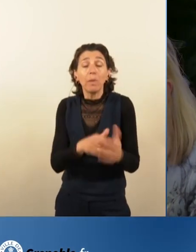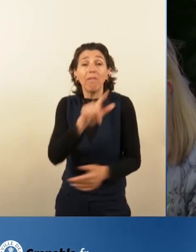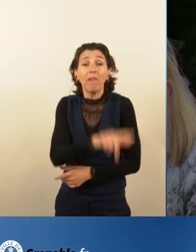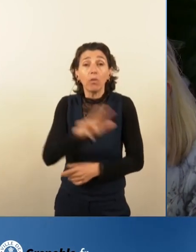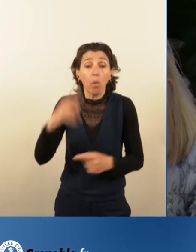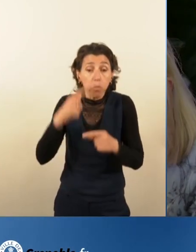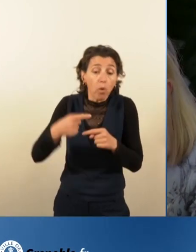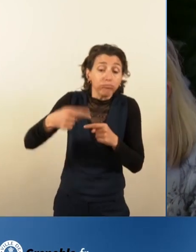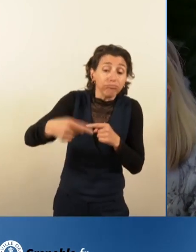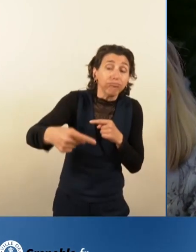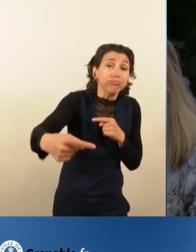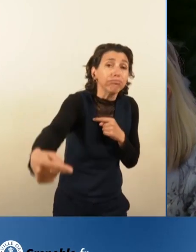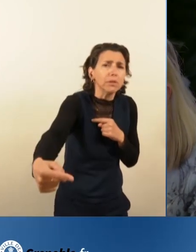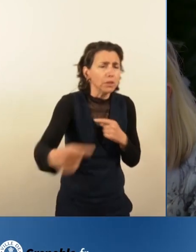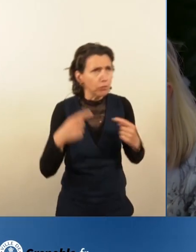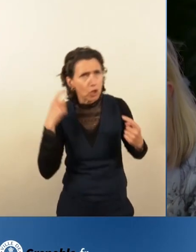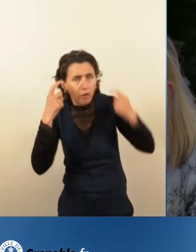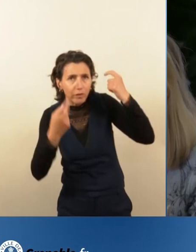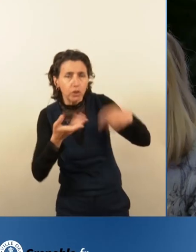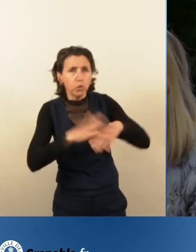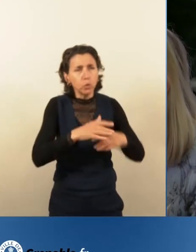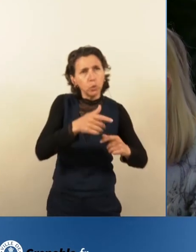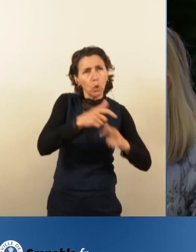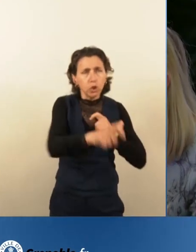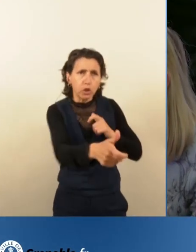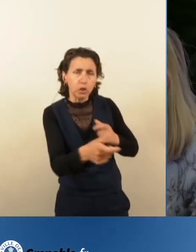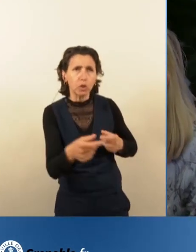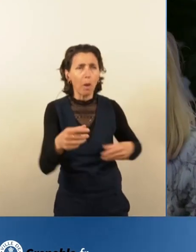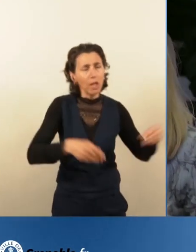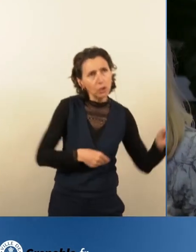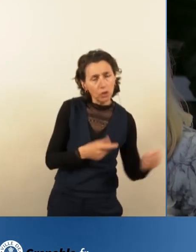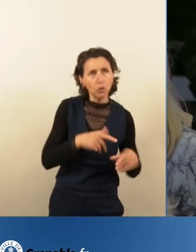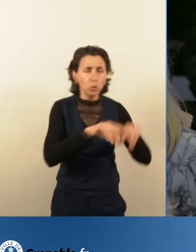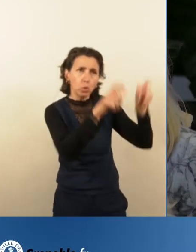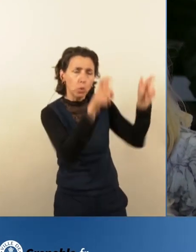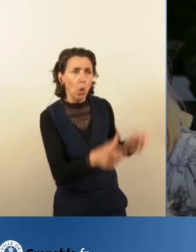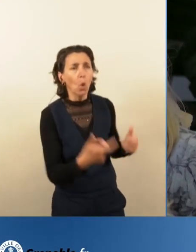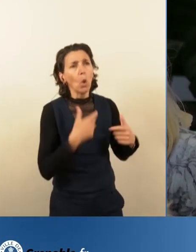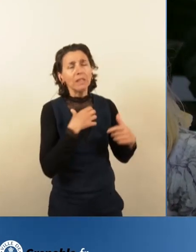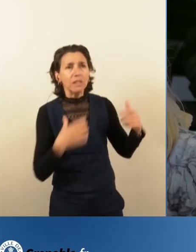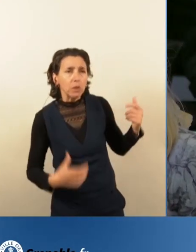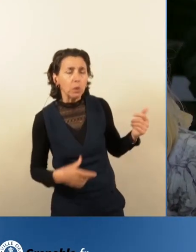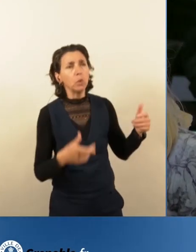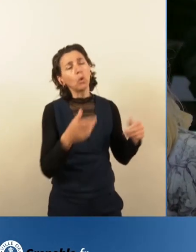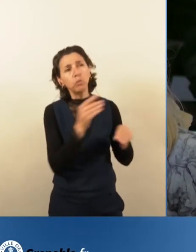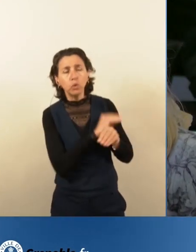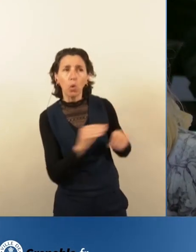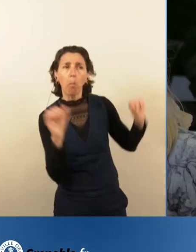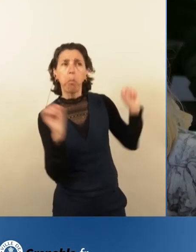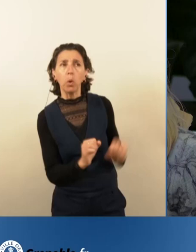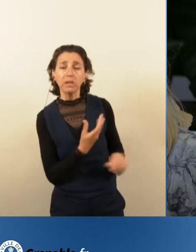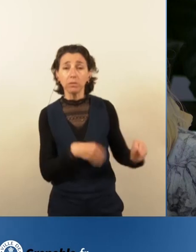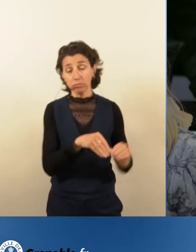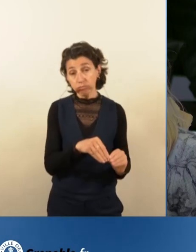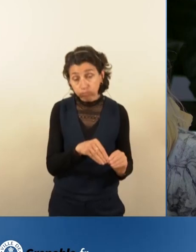schéma de directeur de mise en sécurité de l'hôtel de ville on avance mais la délibération d'aujourd'hui